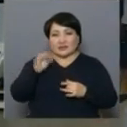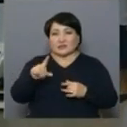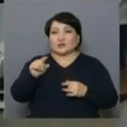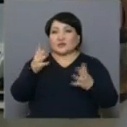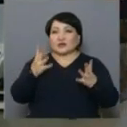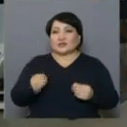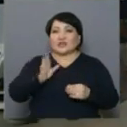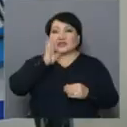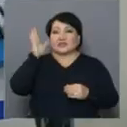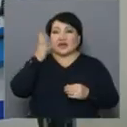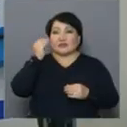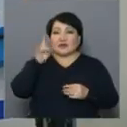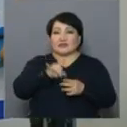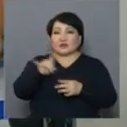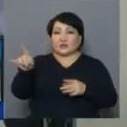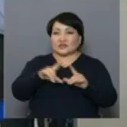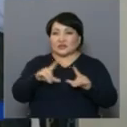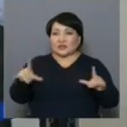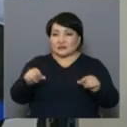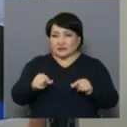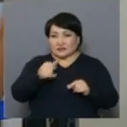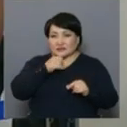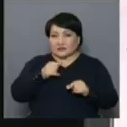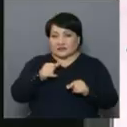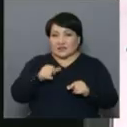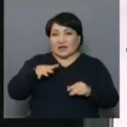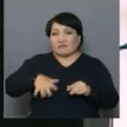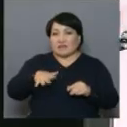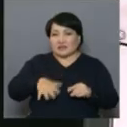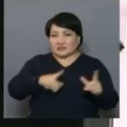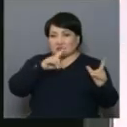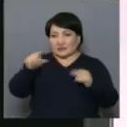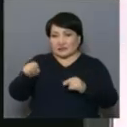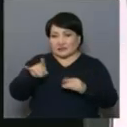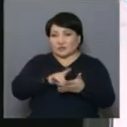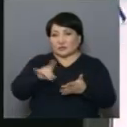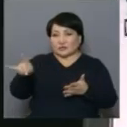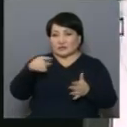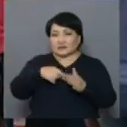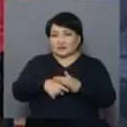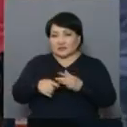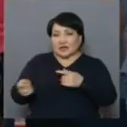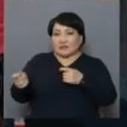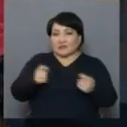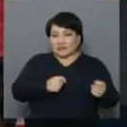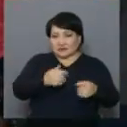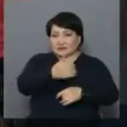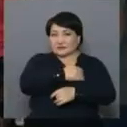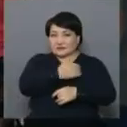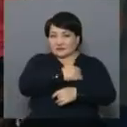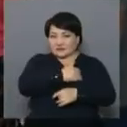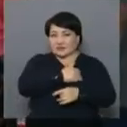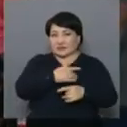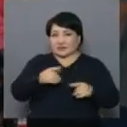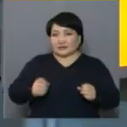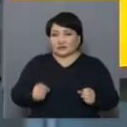таңертең Алматы әуежайында сынап толы құтыны Тбилисиге аттанатын ұшақ бортына алып өтуге әрекеттенген жолаушы қолға түскен болатын.